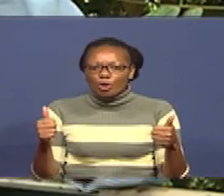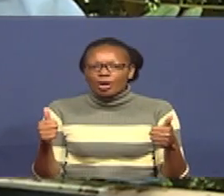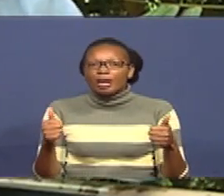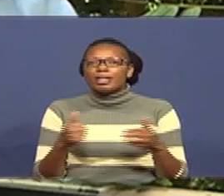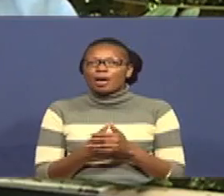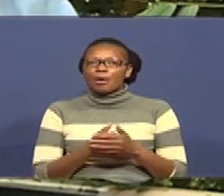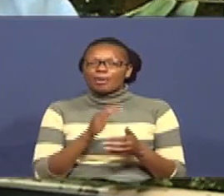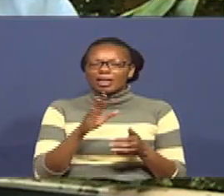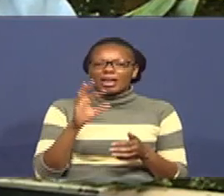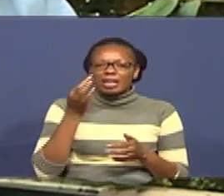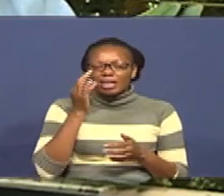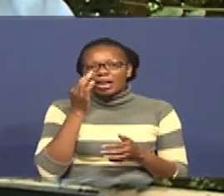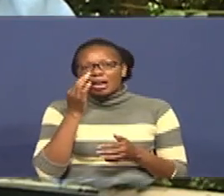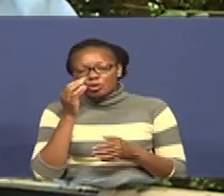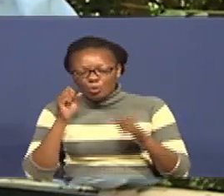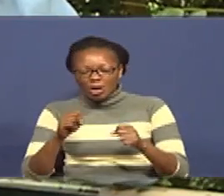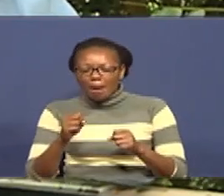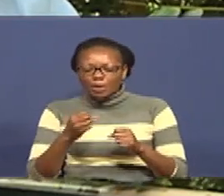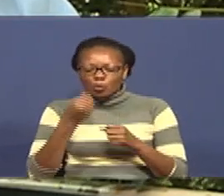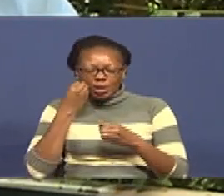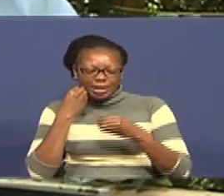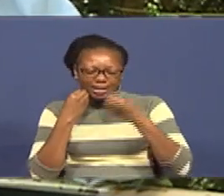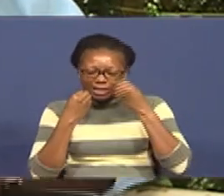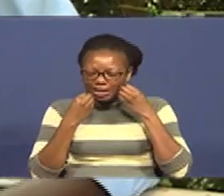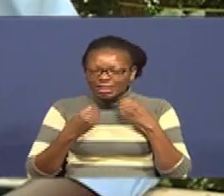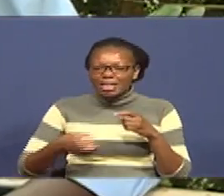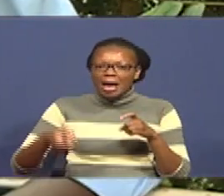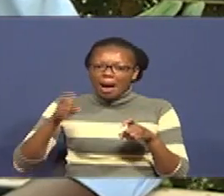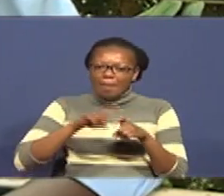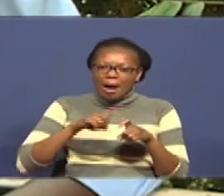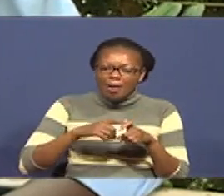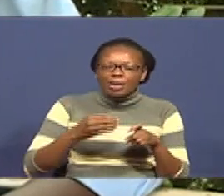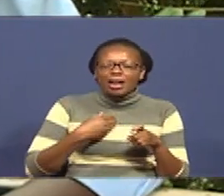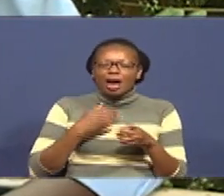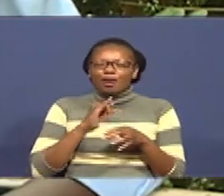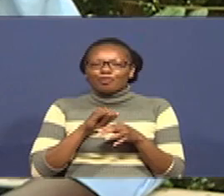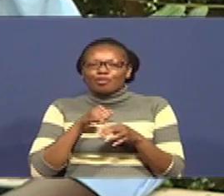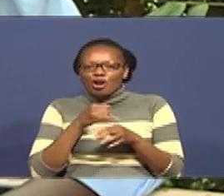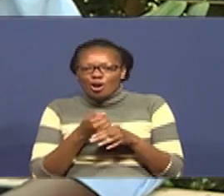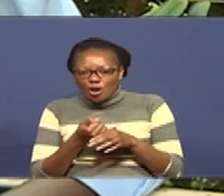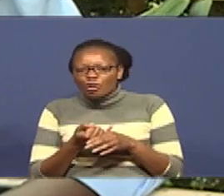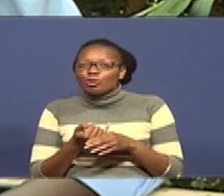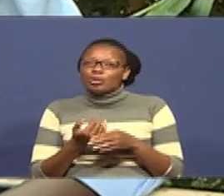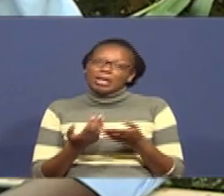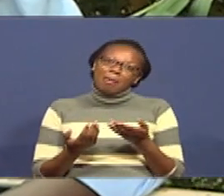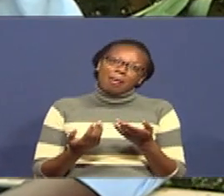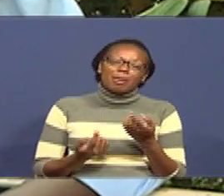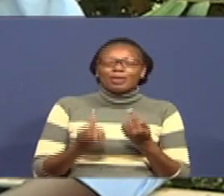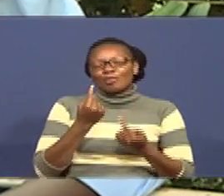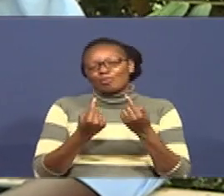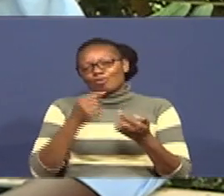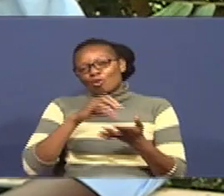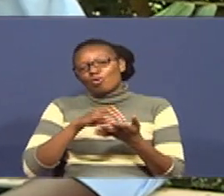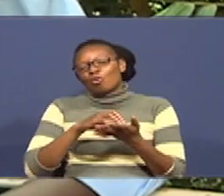Mbali na kulila likiwa tunda zima, unaweza ukaongeza dhamana, ukajipatia juisi yako na pia kutia ladha ndani kwa